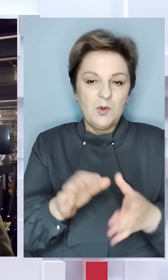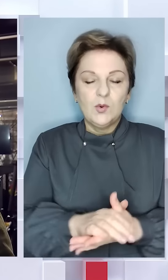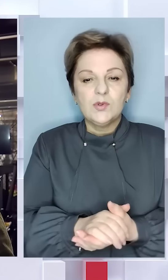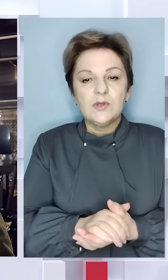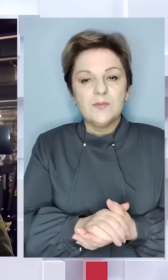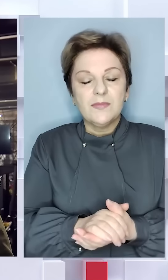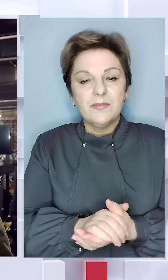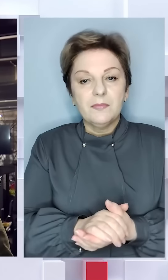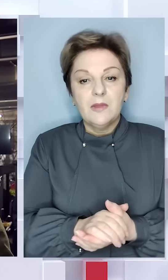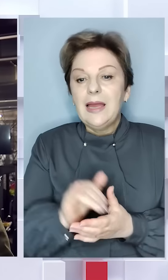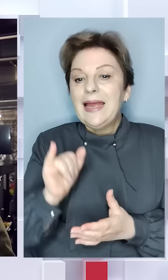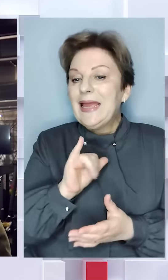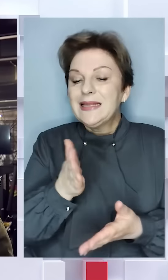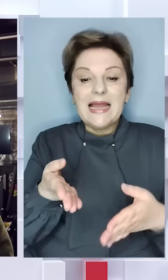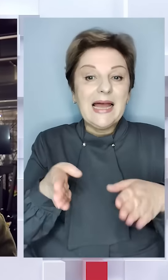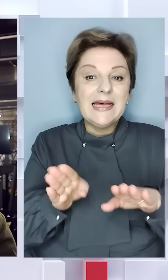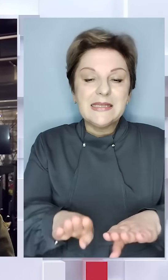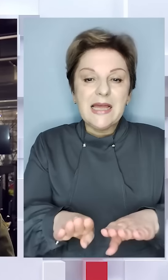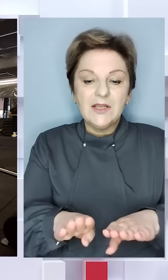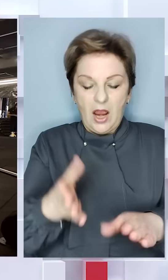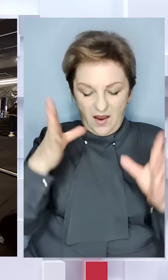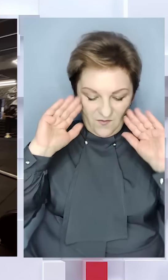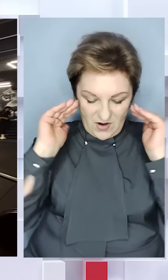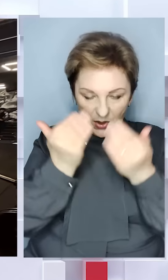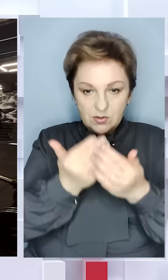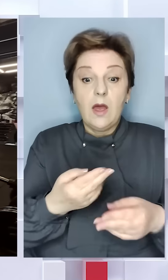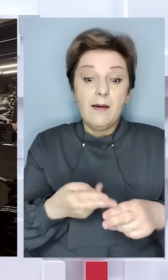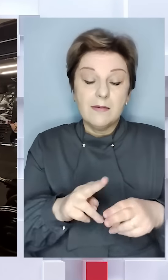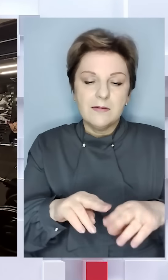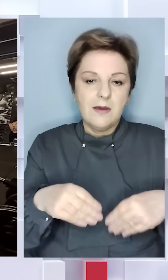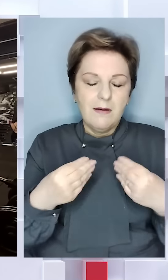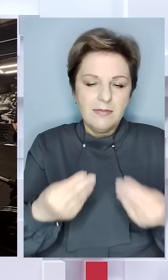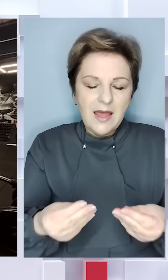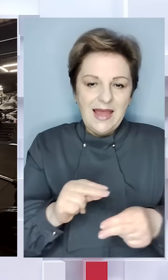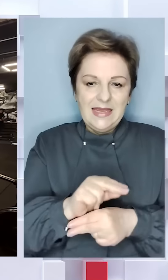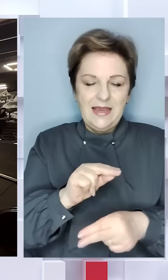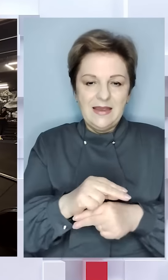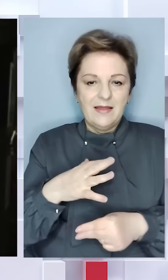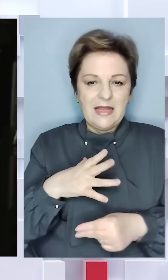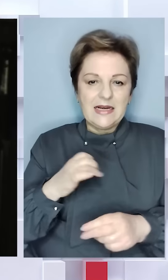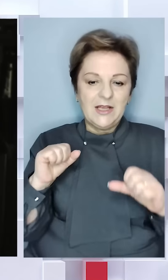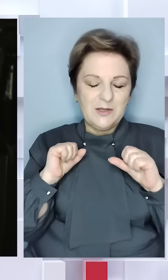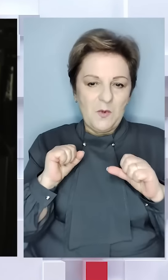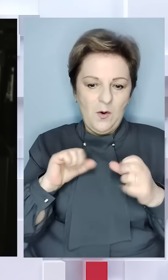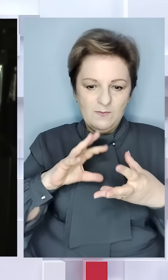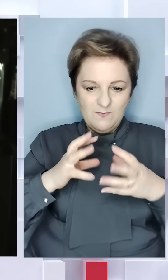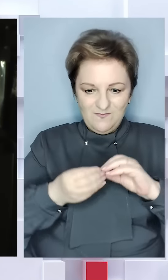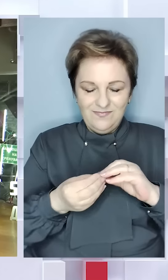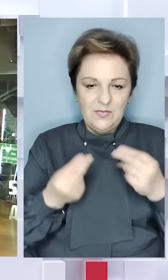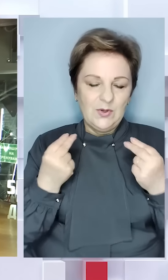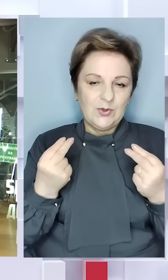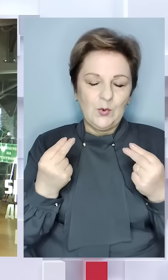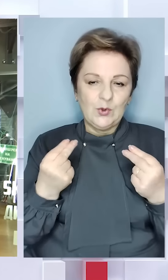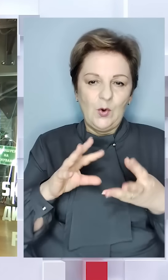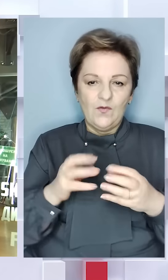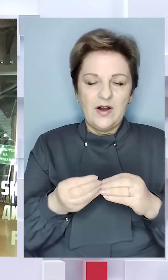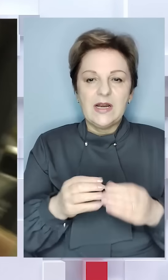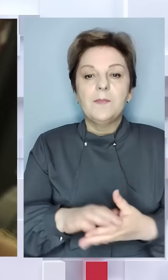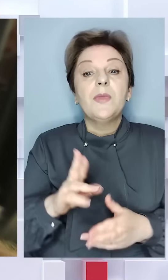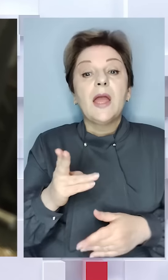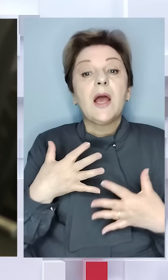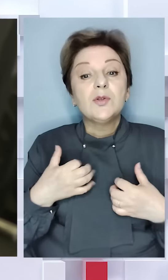і не залишатися в собі. І це дає, каже, і тренер, і його спортсмени чудові результати. Як здоров'я твоє, як